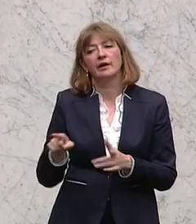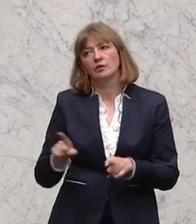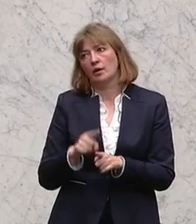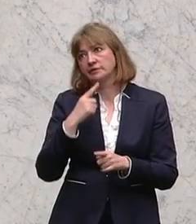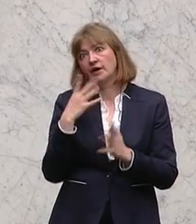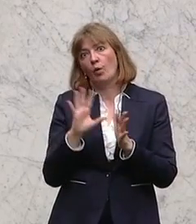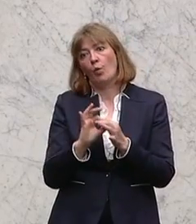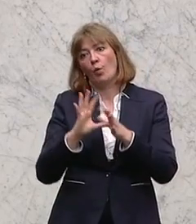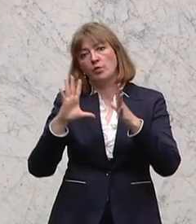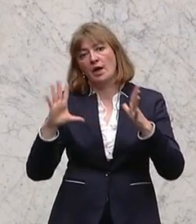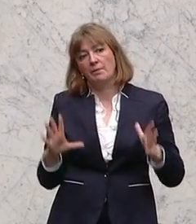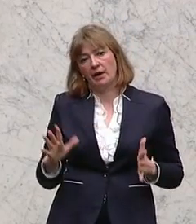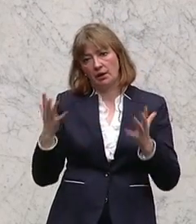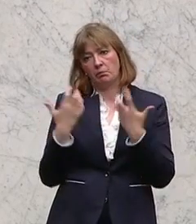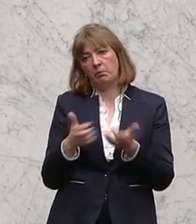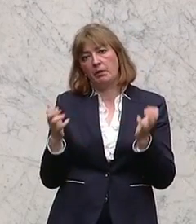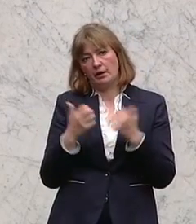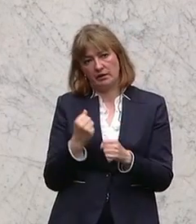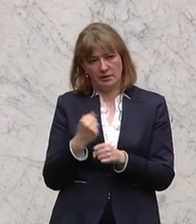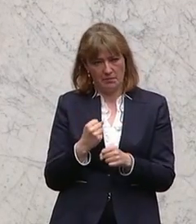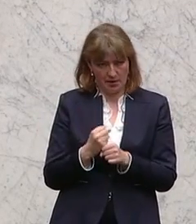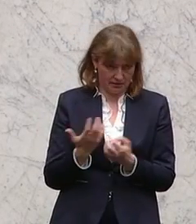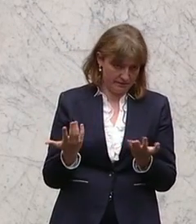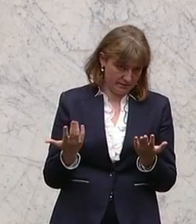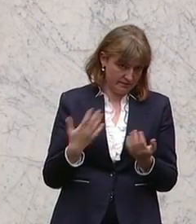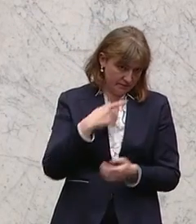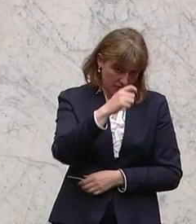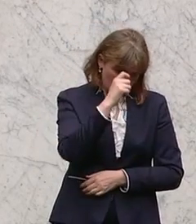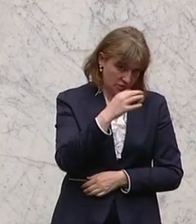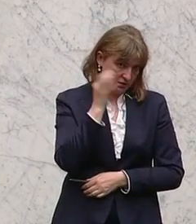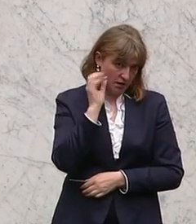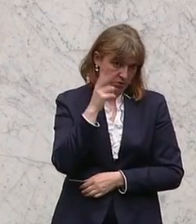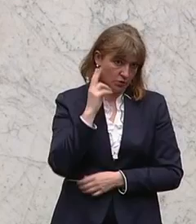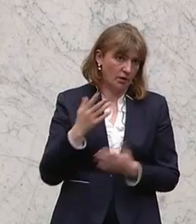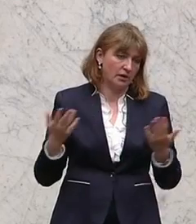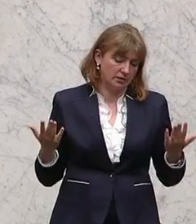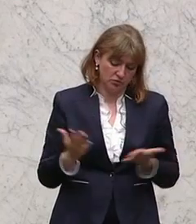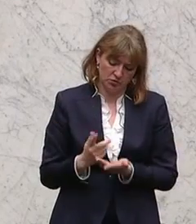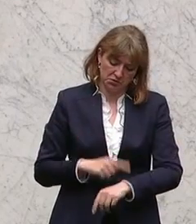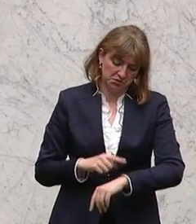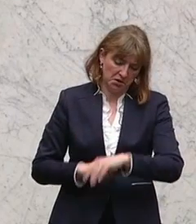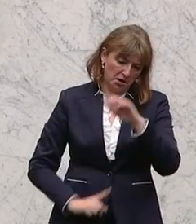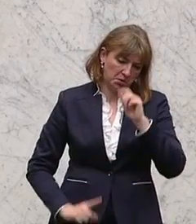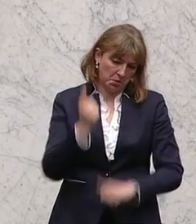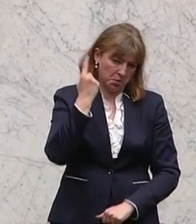unabhängige Berichterstattung machen. Meine geschätzten Damen und Herren, es ist höchst an der Zeit,